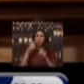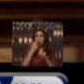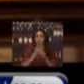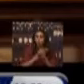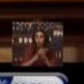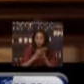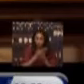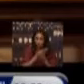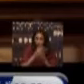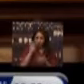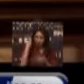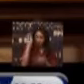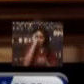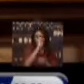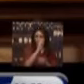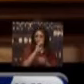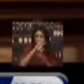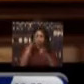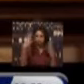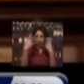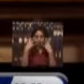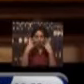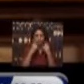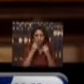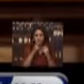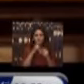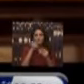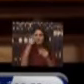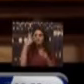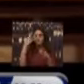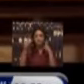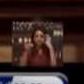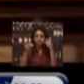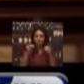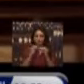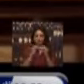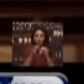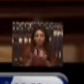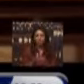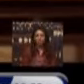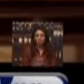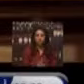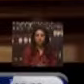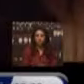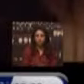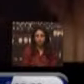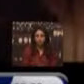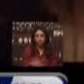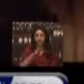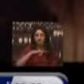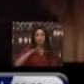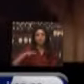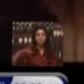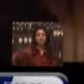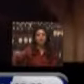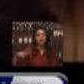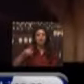انت تدعو المشاهدين من محبينك ان هم يشاركوا فيه ويعملوا فيه؟